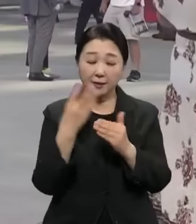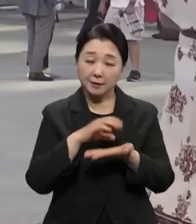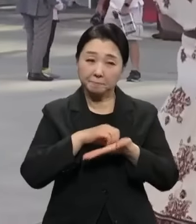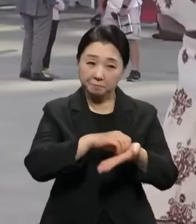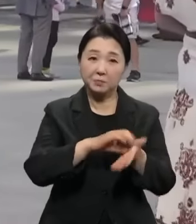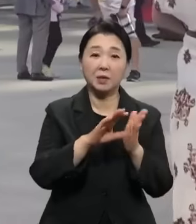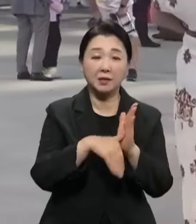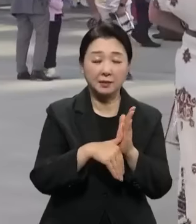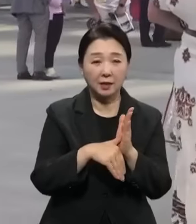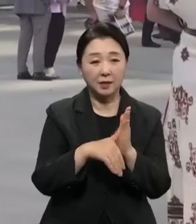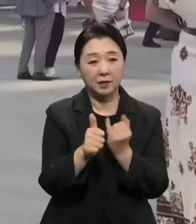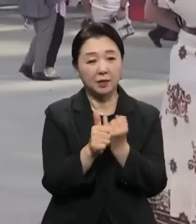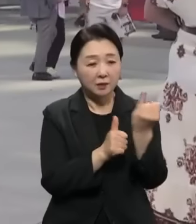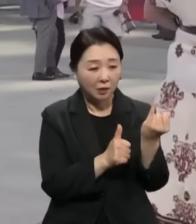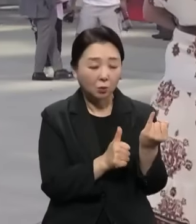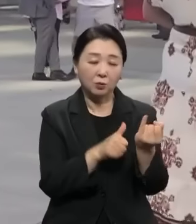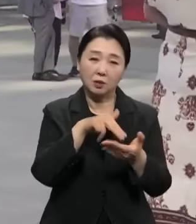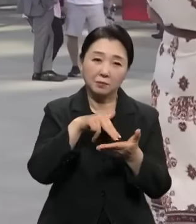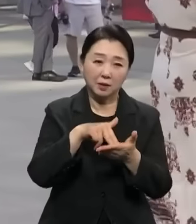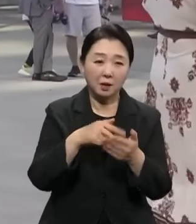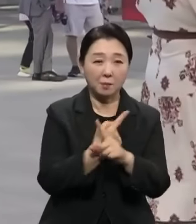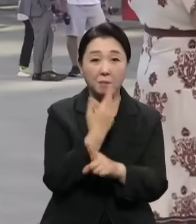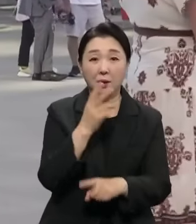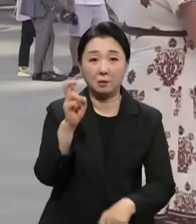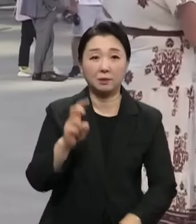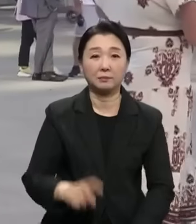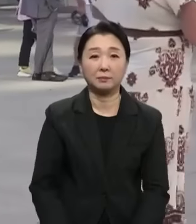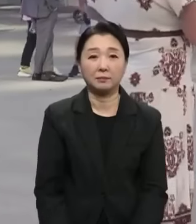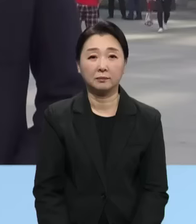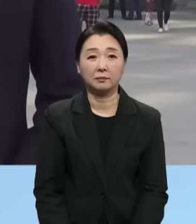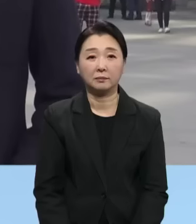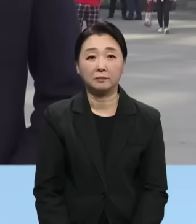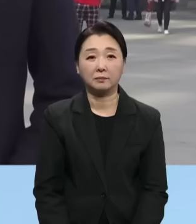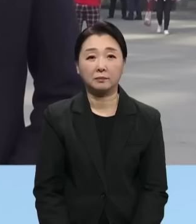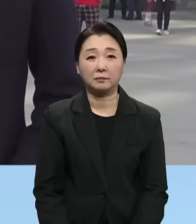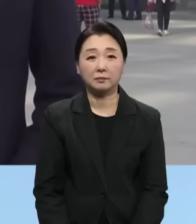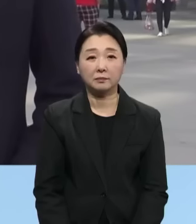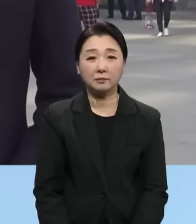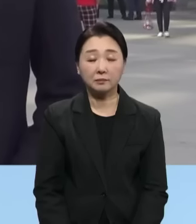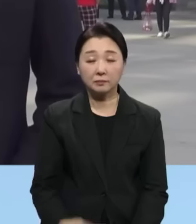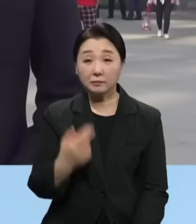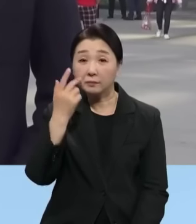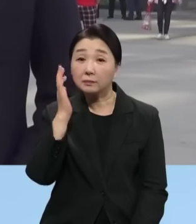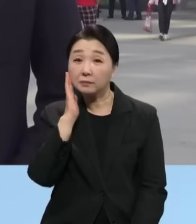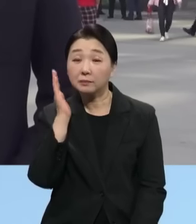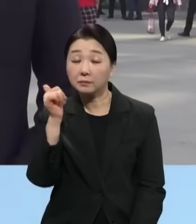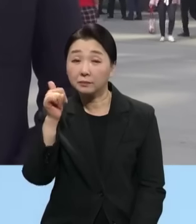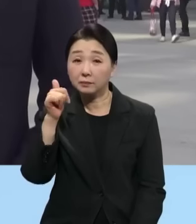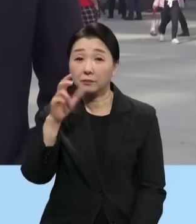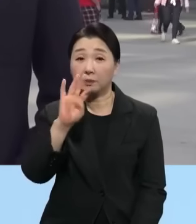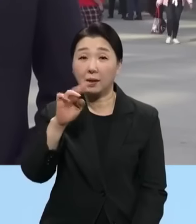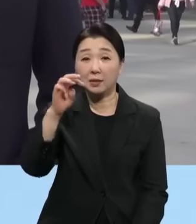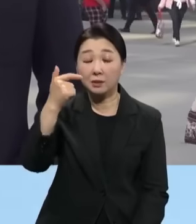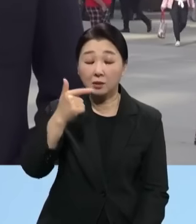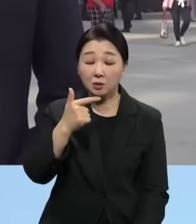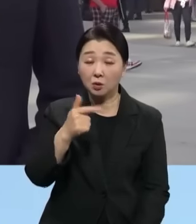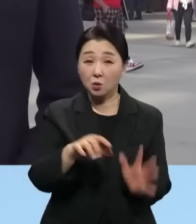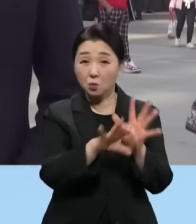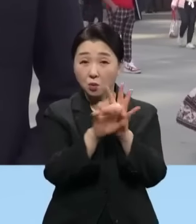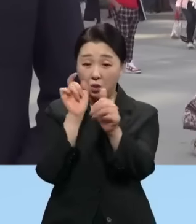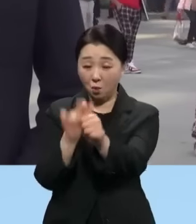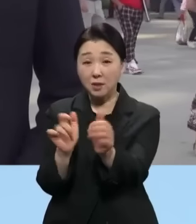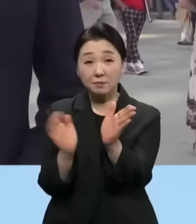역할에 변화가 있을 것임을 짐작하게 하는 대목입니다. 네, 그런가 하면 바이든 대통령이 코로나19 확진을